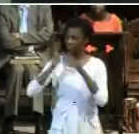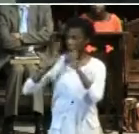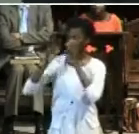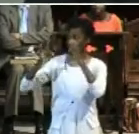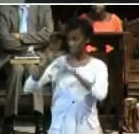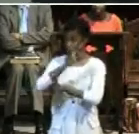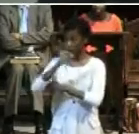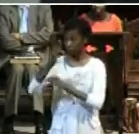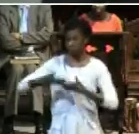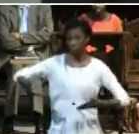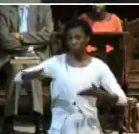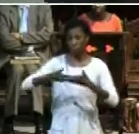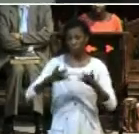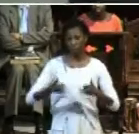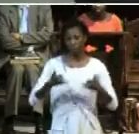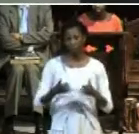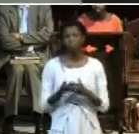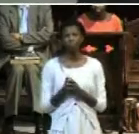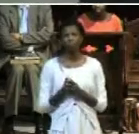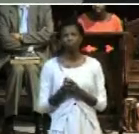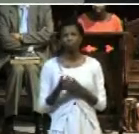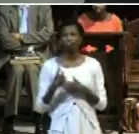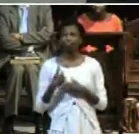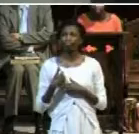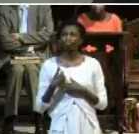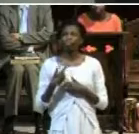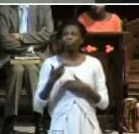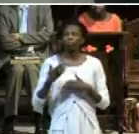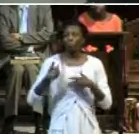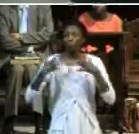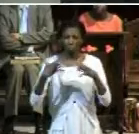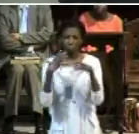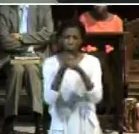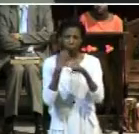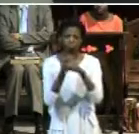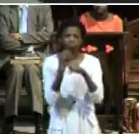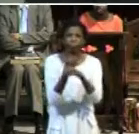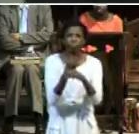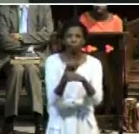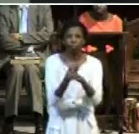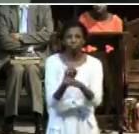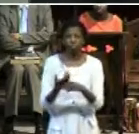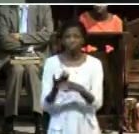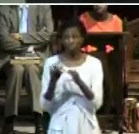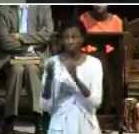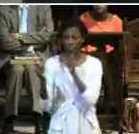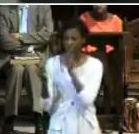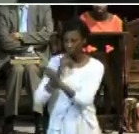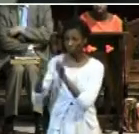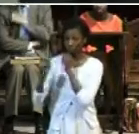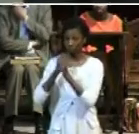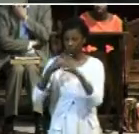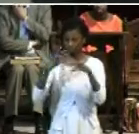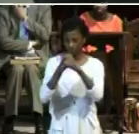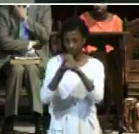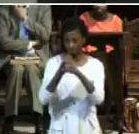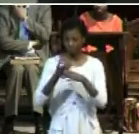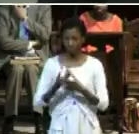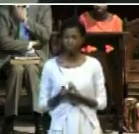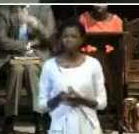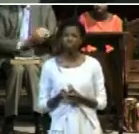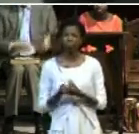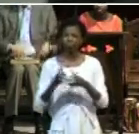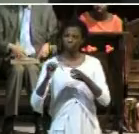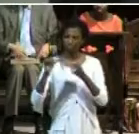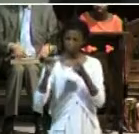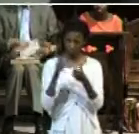France. Je voudrais évoquer pendant quelques brèves minutes les résumés de ces entretiens.